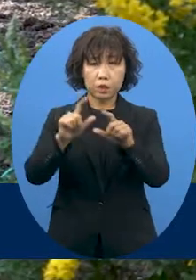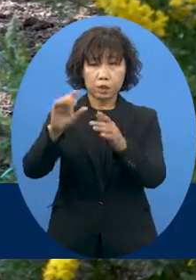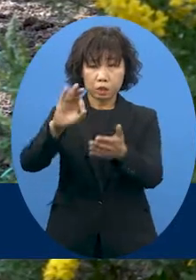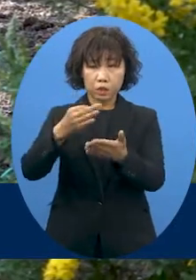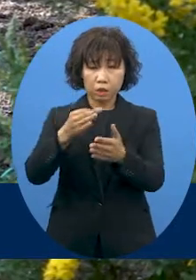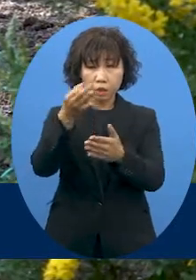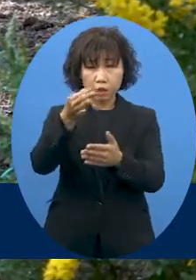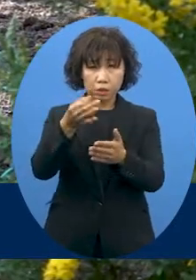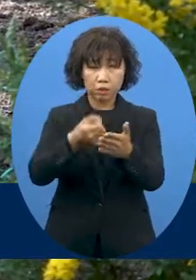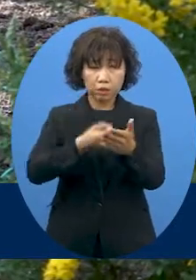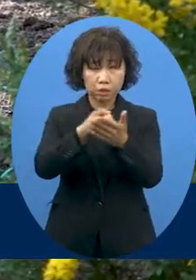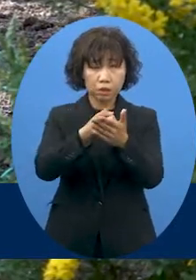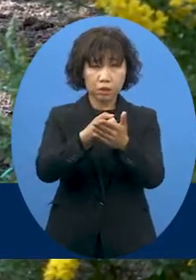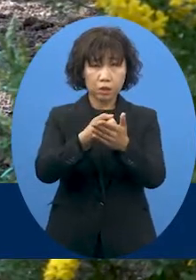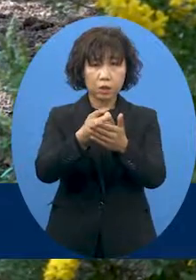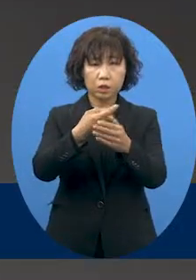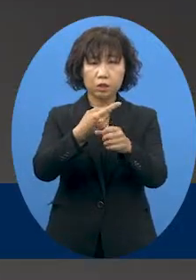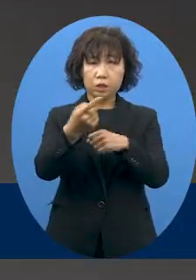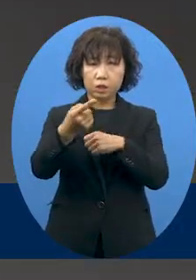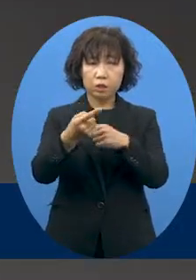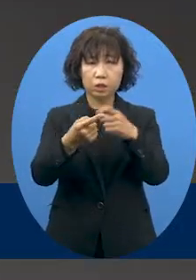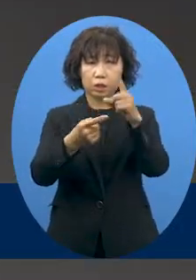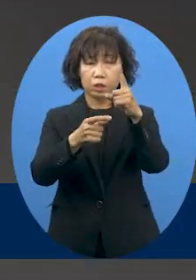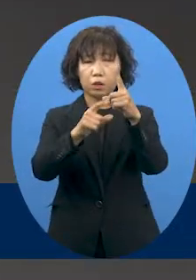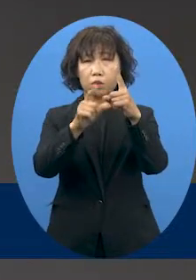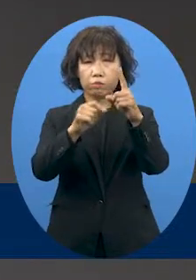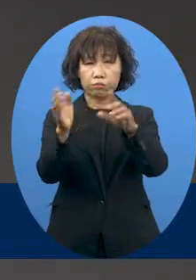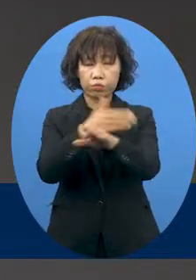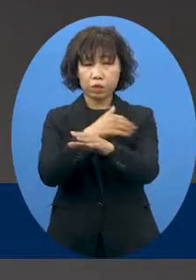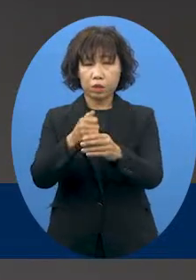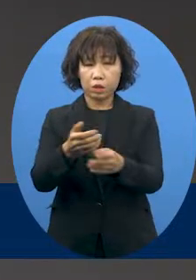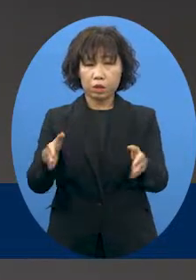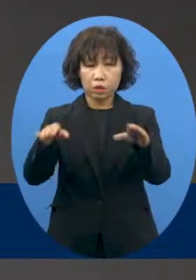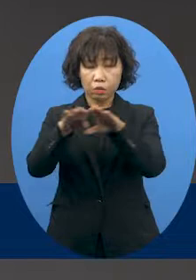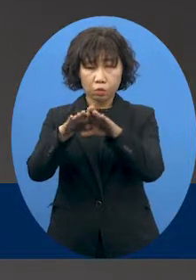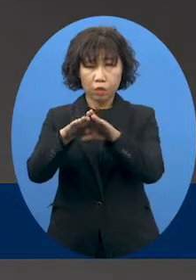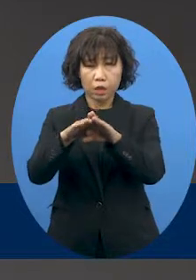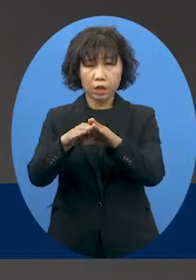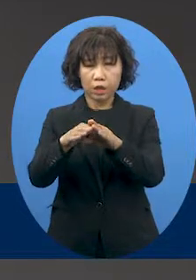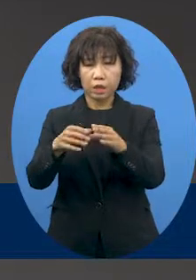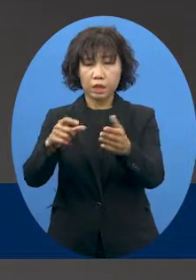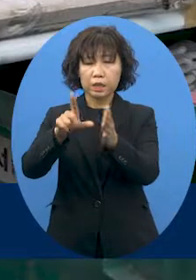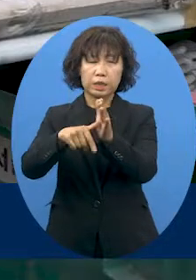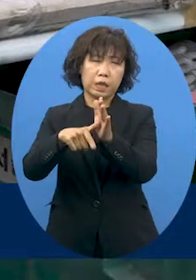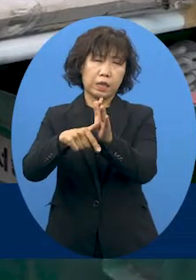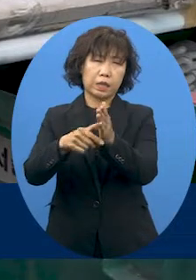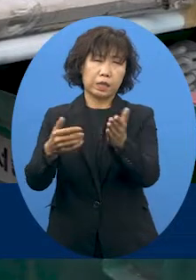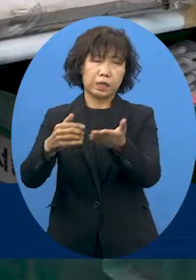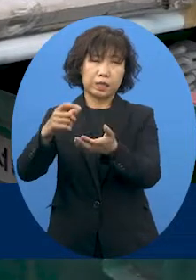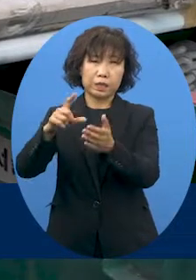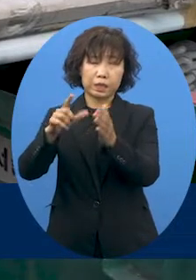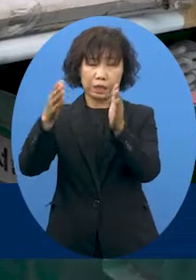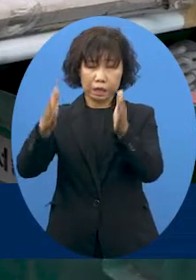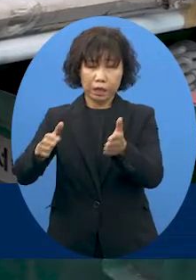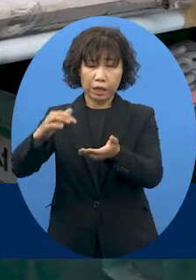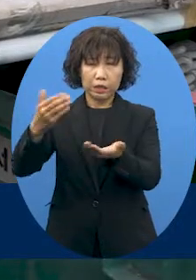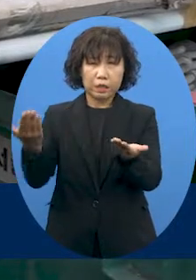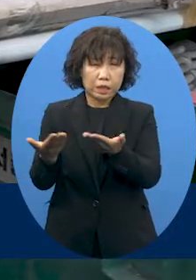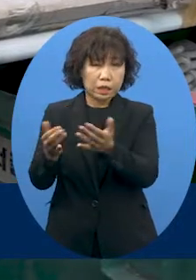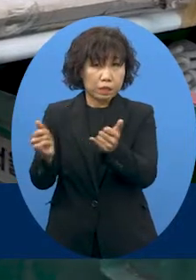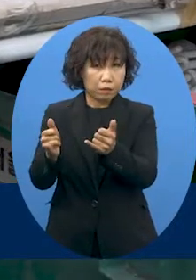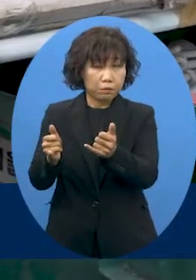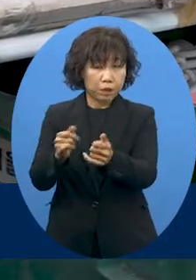생활임금 은 2022년 1월부터 동대문구청 과 동대문구 시설관리공단 소속 기관 제 근로자들 약